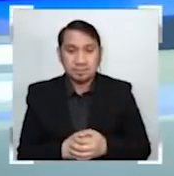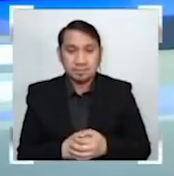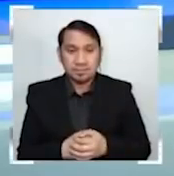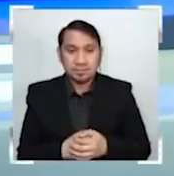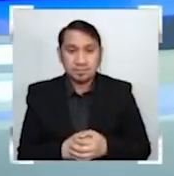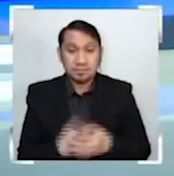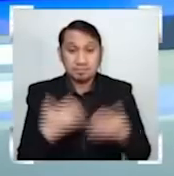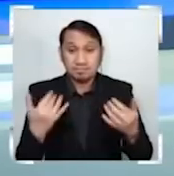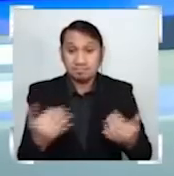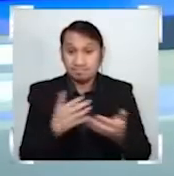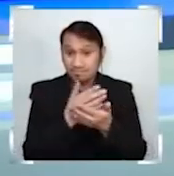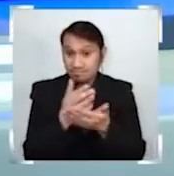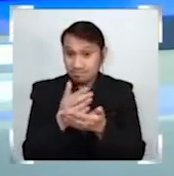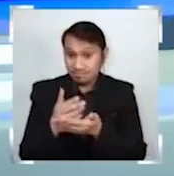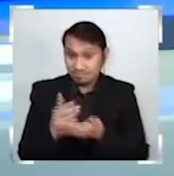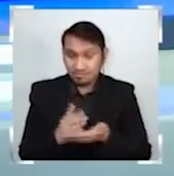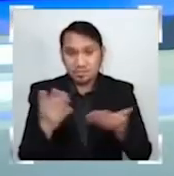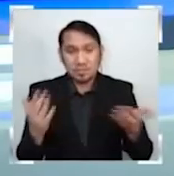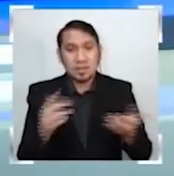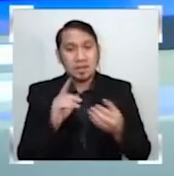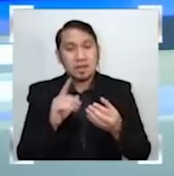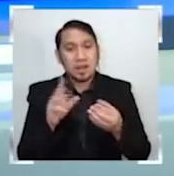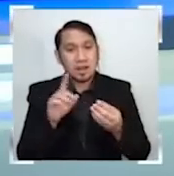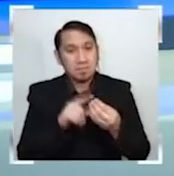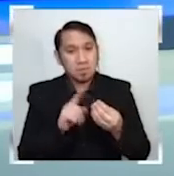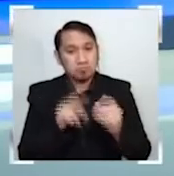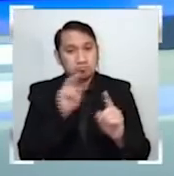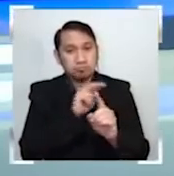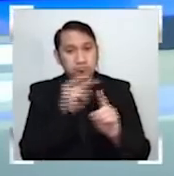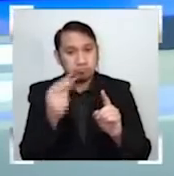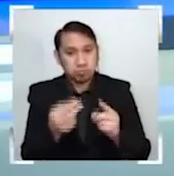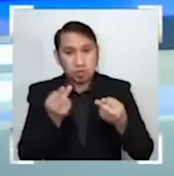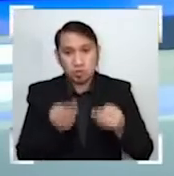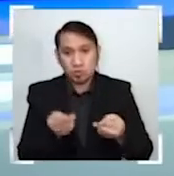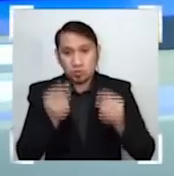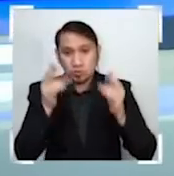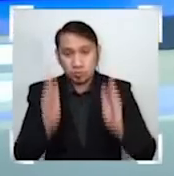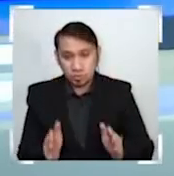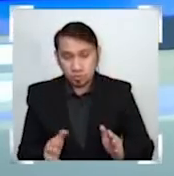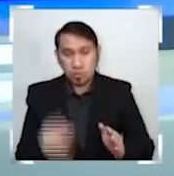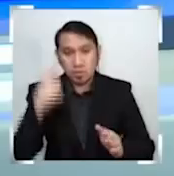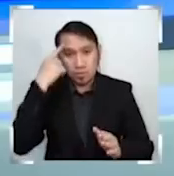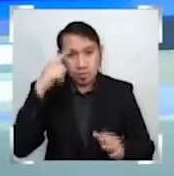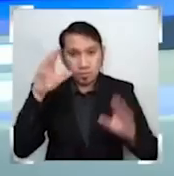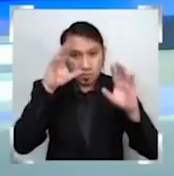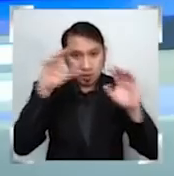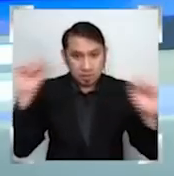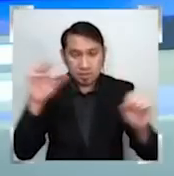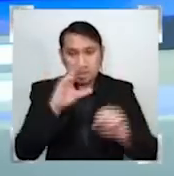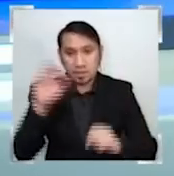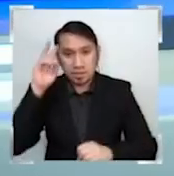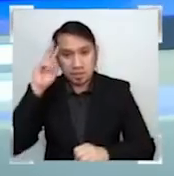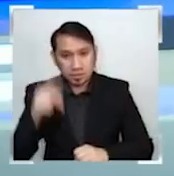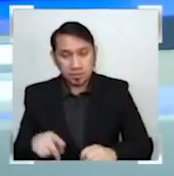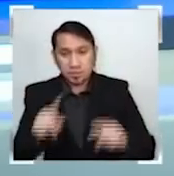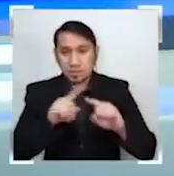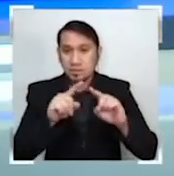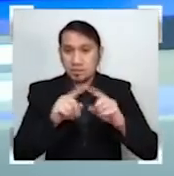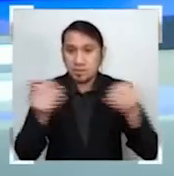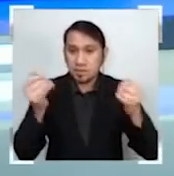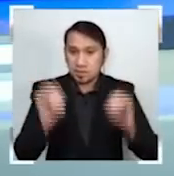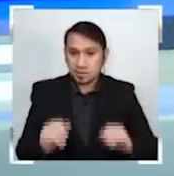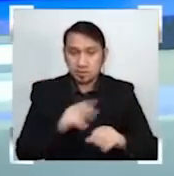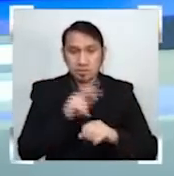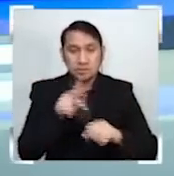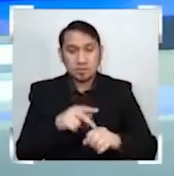Nagbahagi po muli ng kani-kanilang mga pananaw ang ilang presidential at vice presidential aspirants tungkol sa iba't ibang issues sa bansa. Saksi